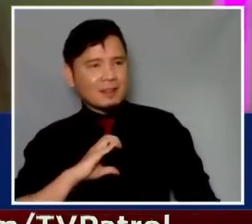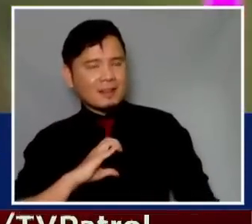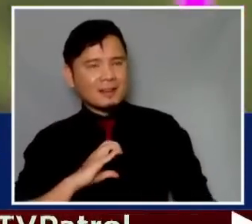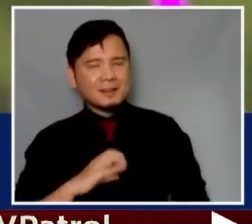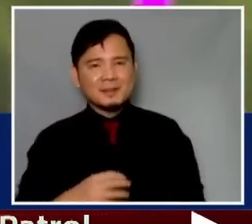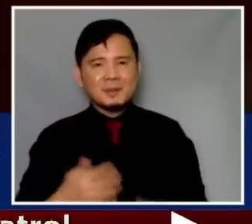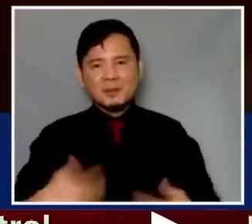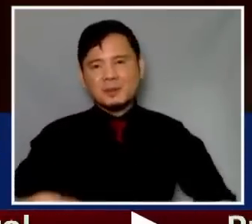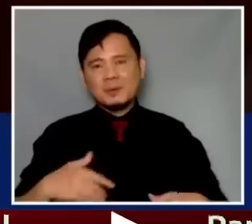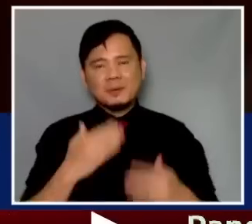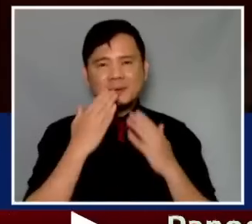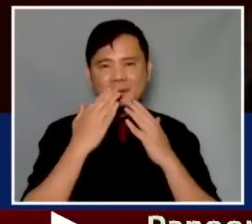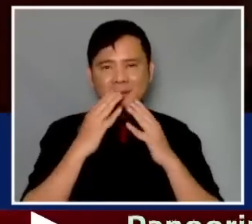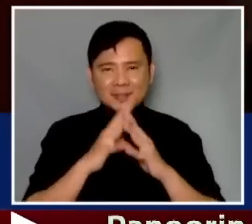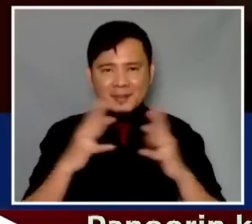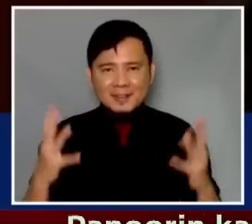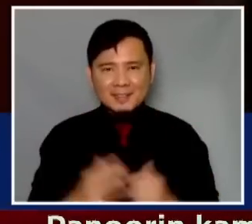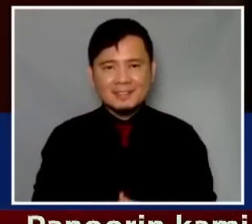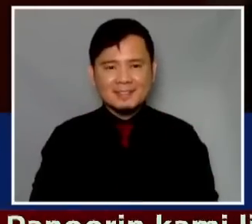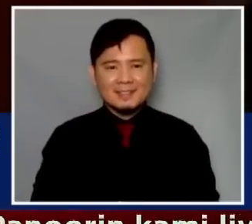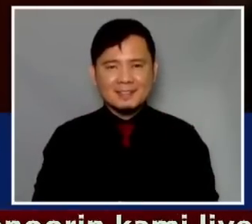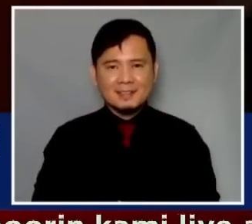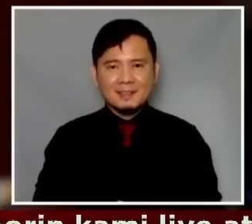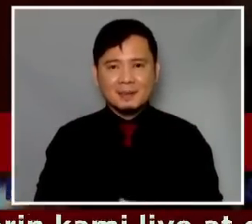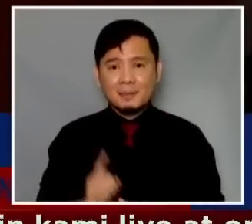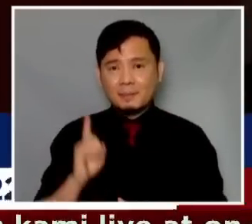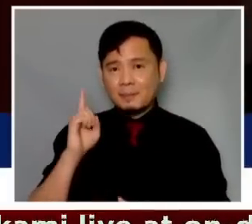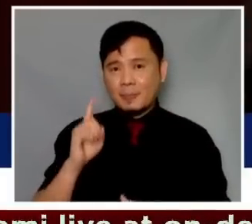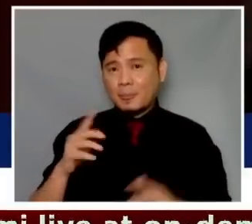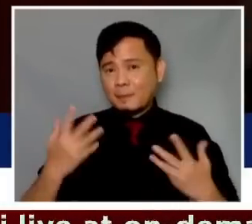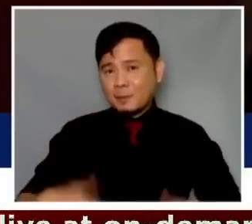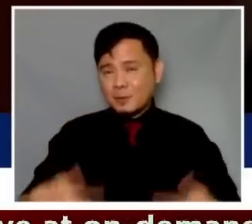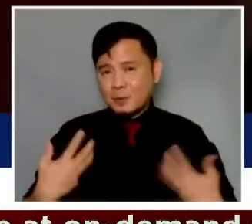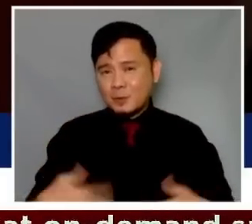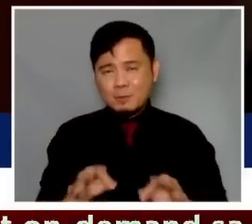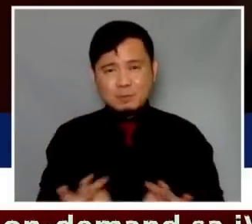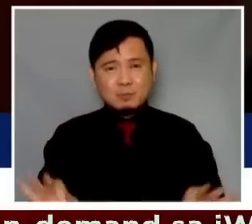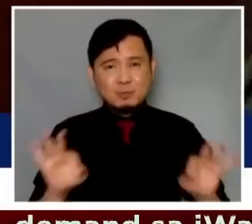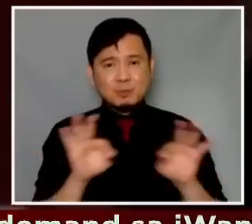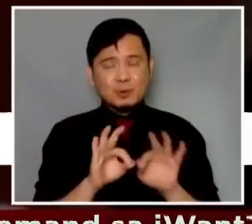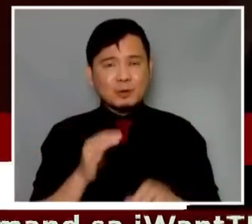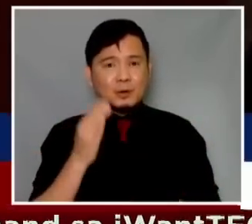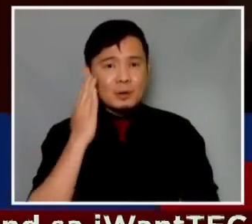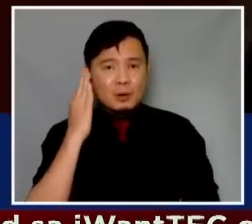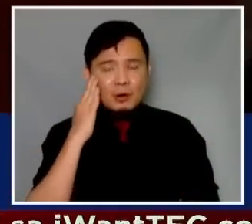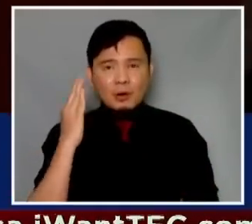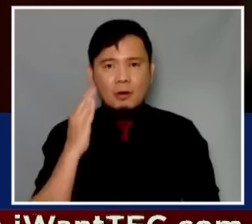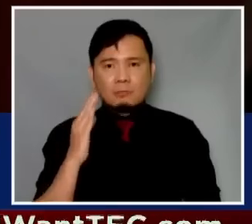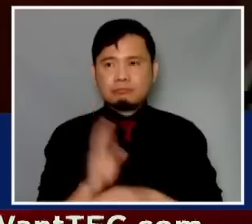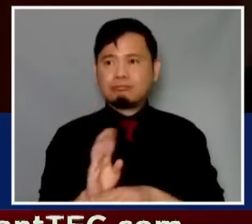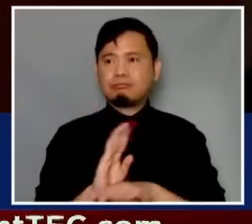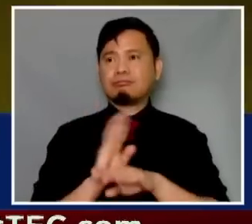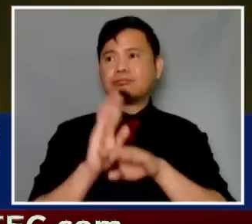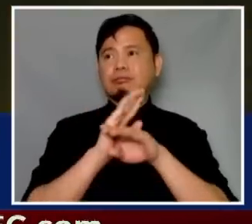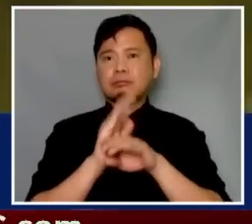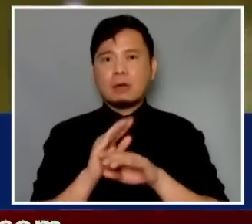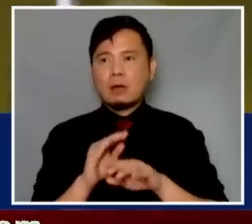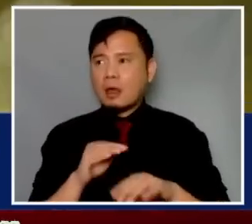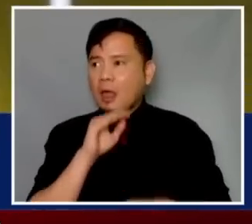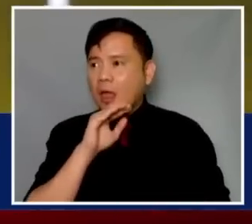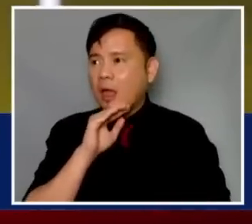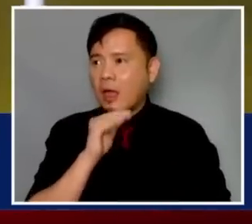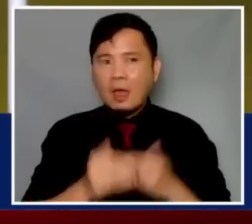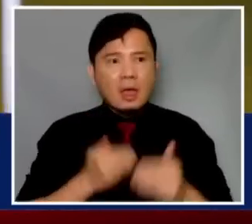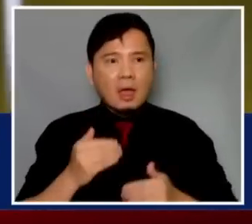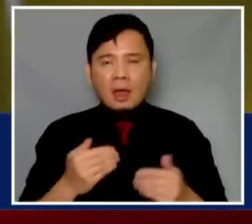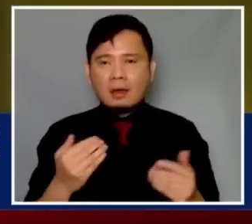I'm beyond grateful. It made such a difference, actually. Even though the last few days have been so hectic, yeah. I think I've had very little